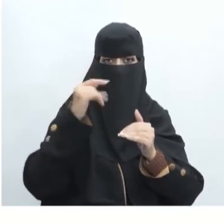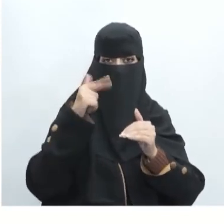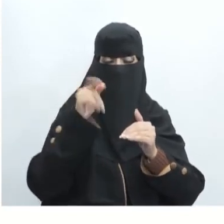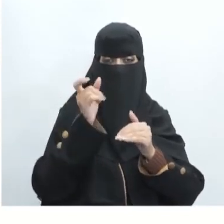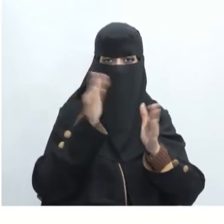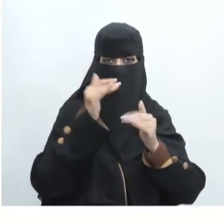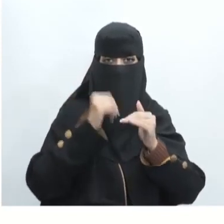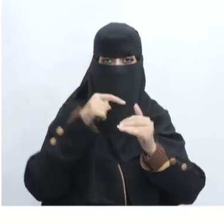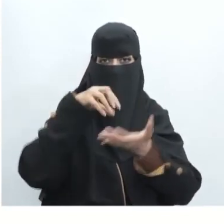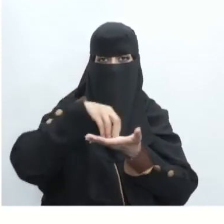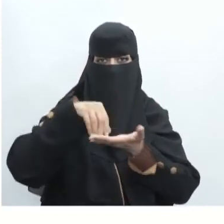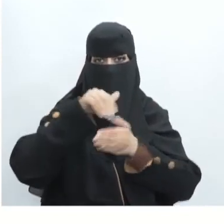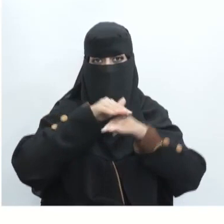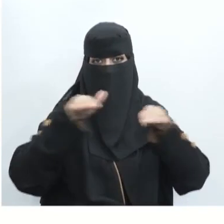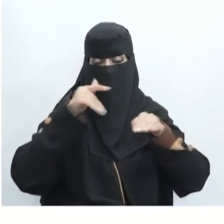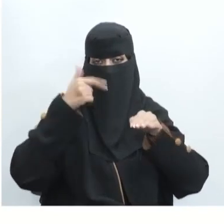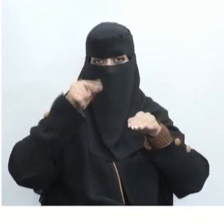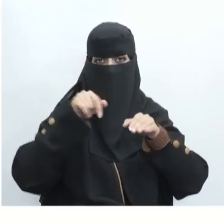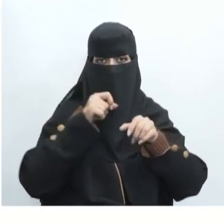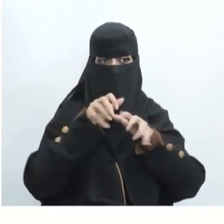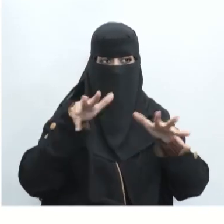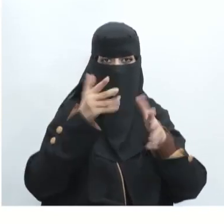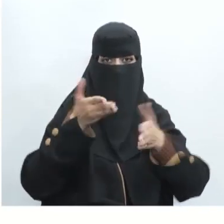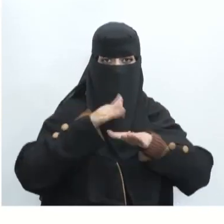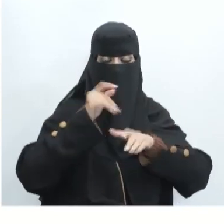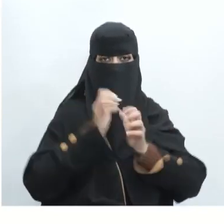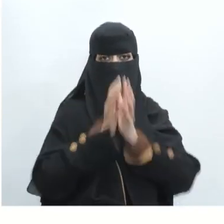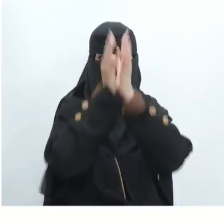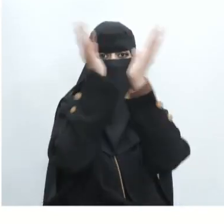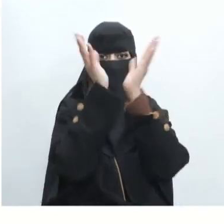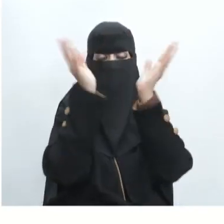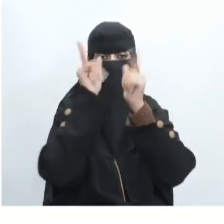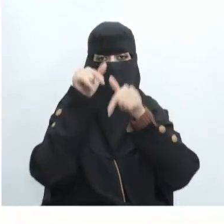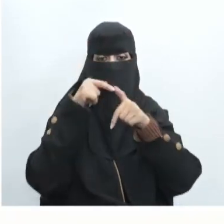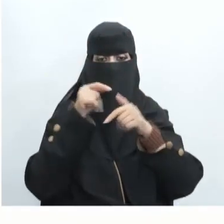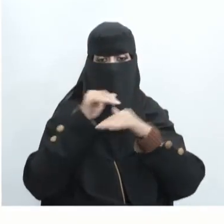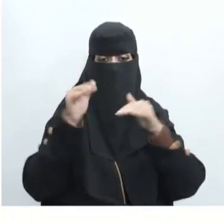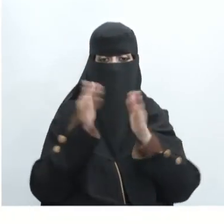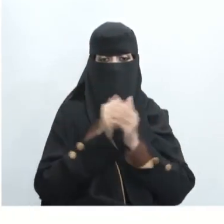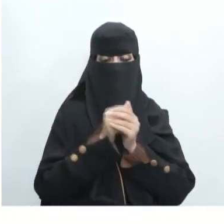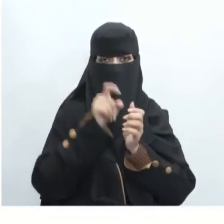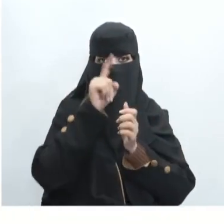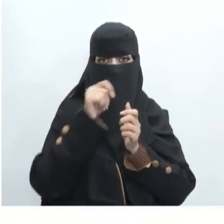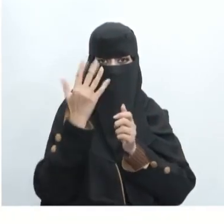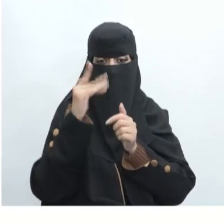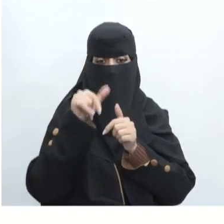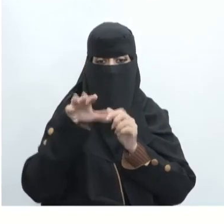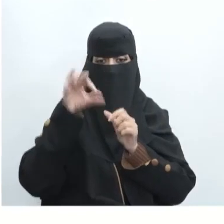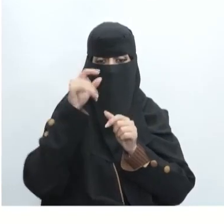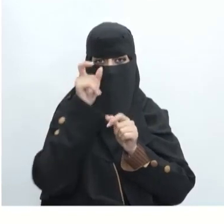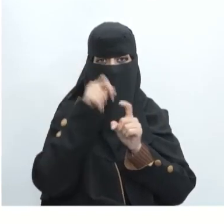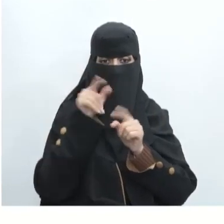وجنوب نيجيريا منطقه استوائيه تشتهر بالغابات الاستوائيه السؤال الخامس